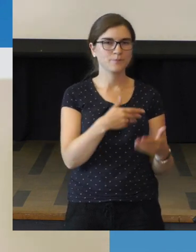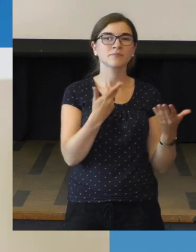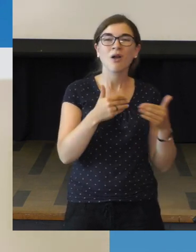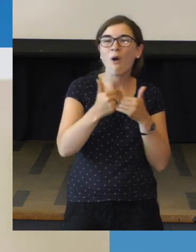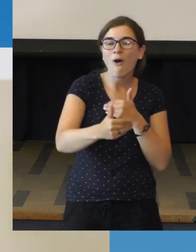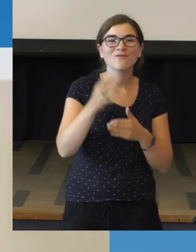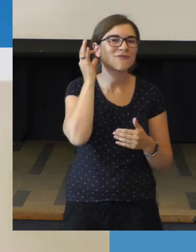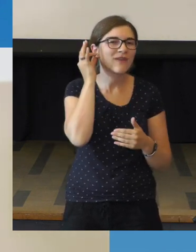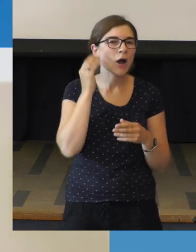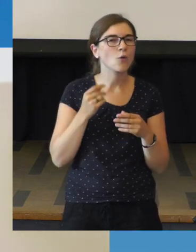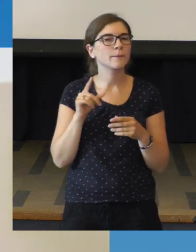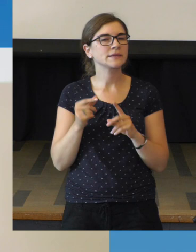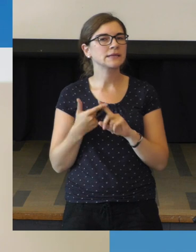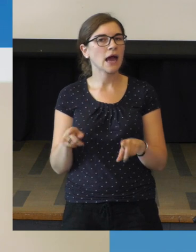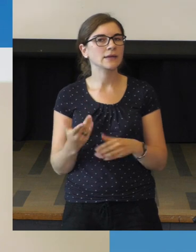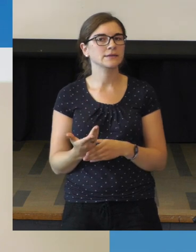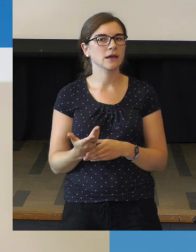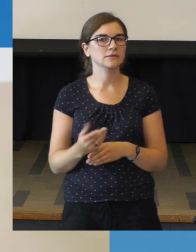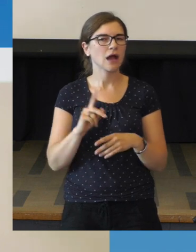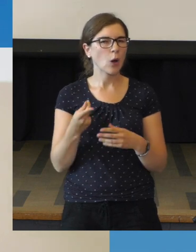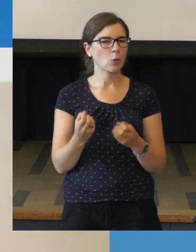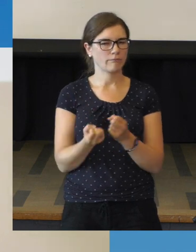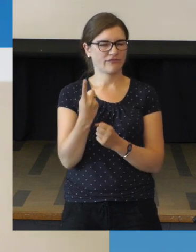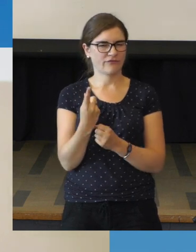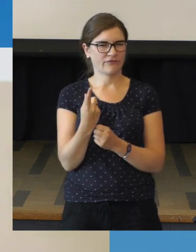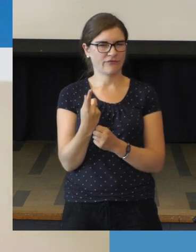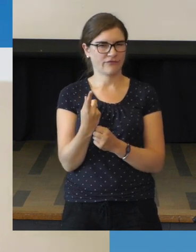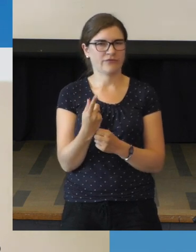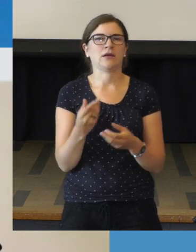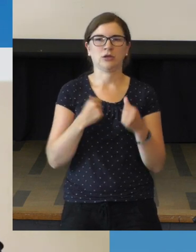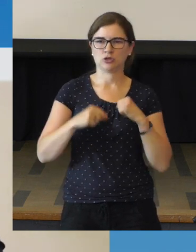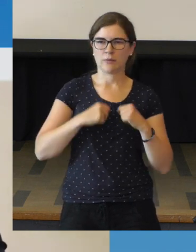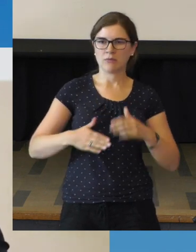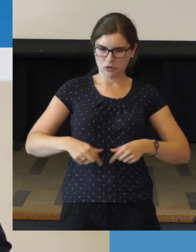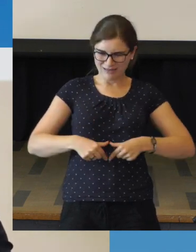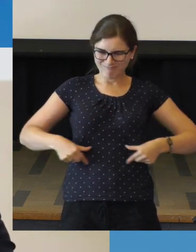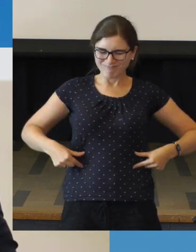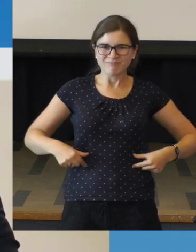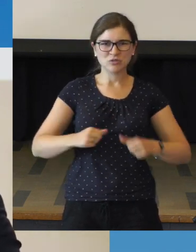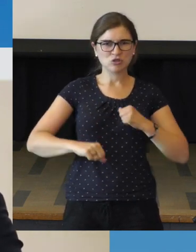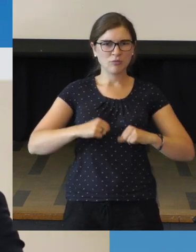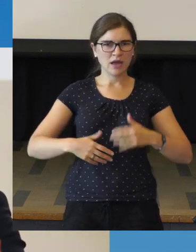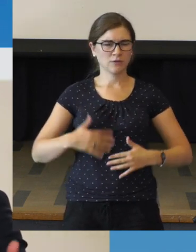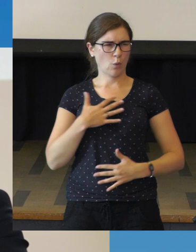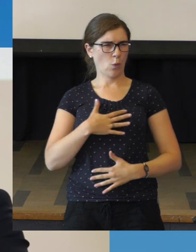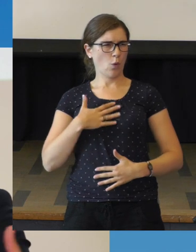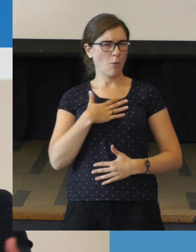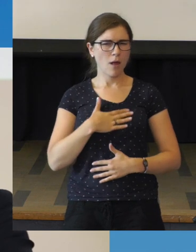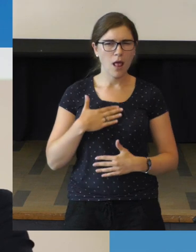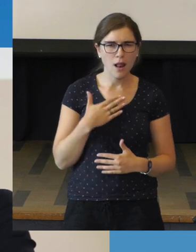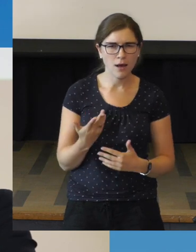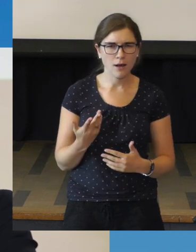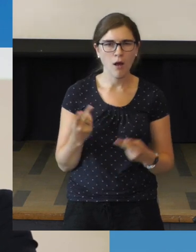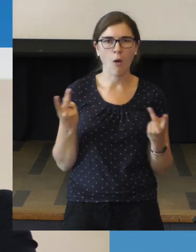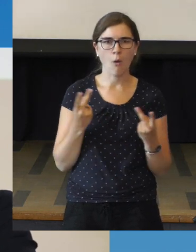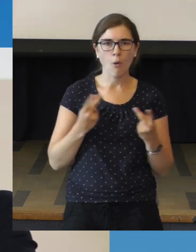auch häufiger so, dass die Patientinnen auch atypische Beschwerden haben, wie Oberbauchbeschwerden, Übelkeit. Es gibt auch die sogenannte